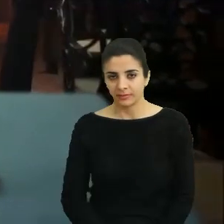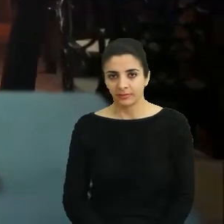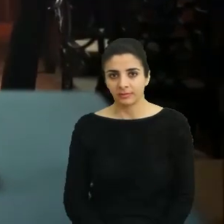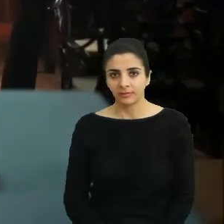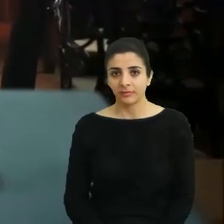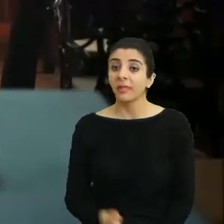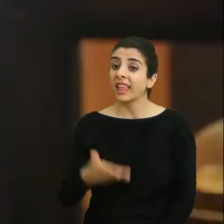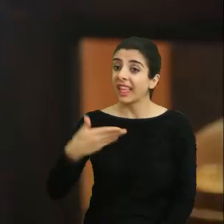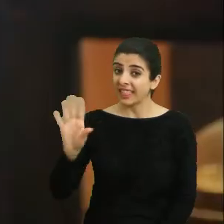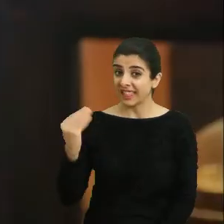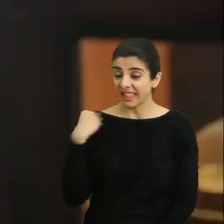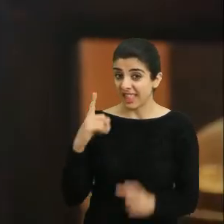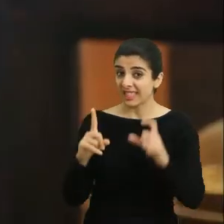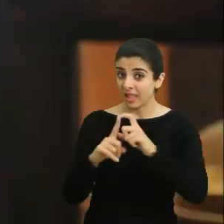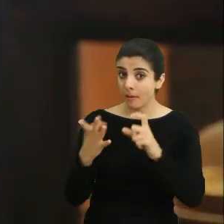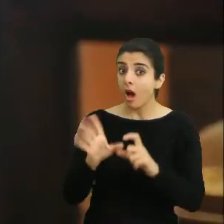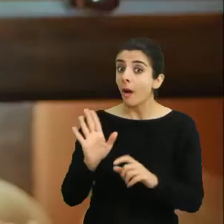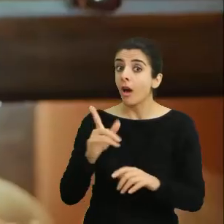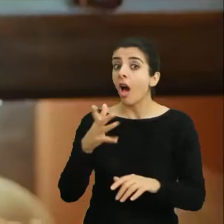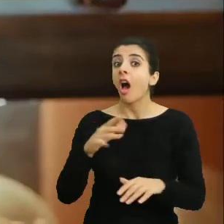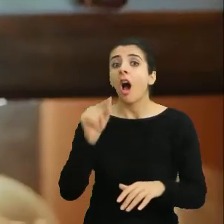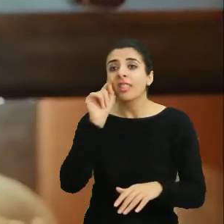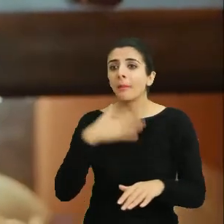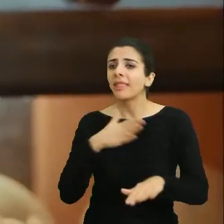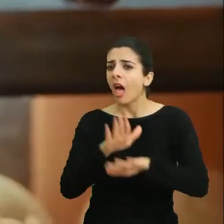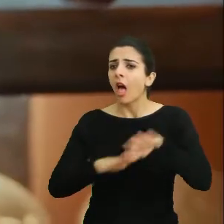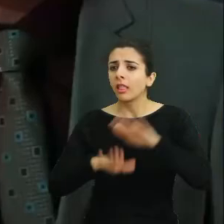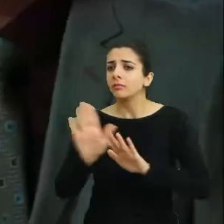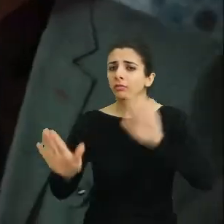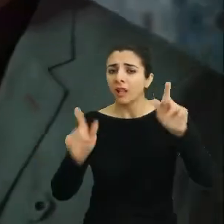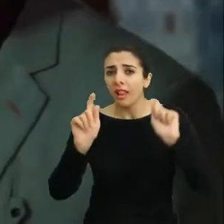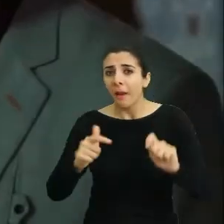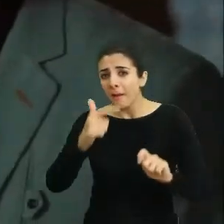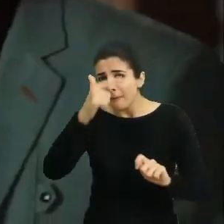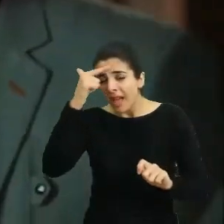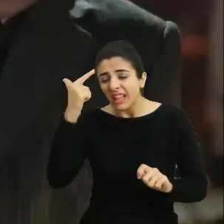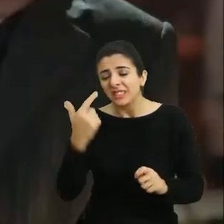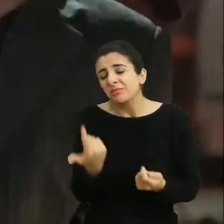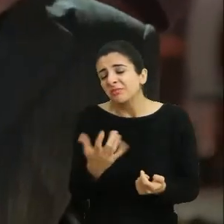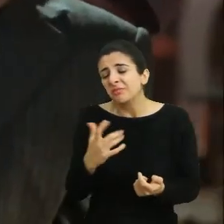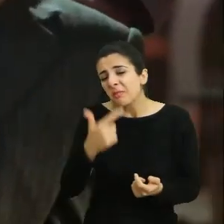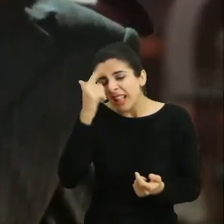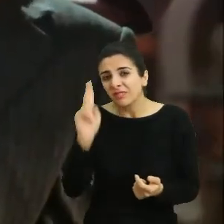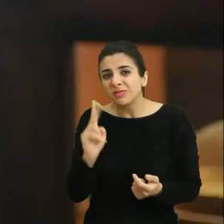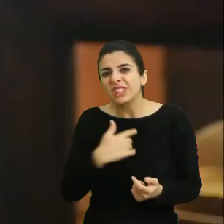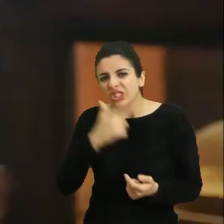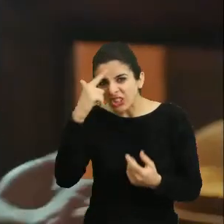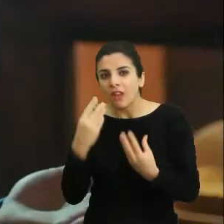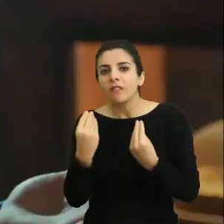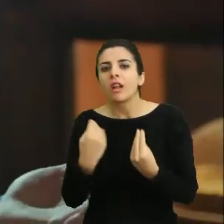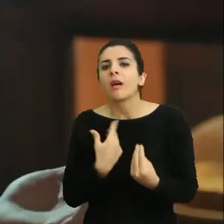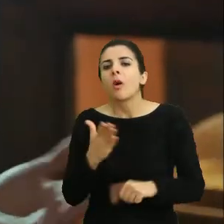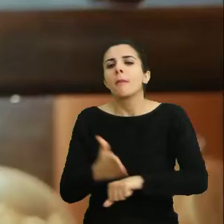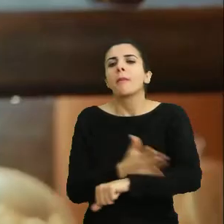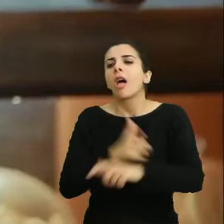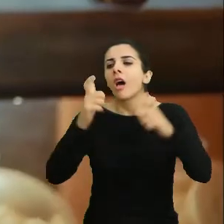Git bakalım taze damat. Yalnız elini sür de git şu deli olanlara. Belki Süleymancı bir munislik yapışır da memleket